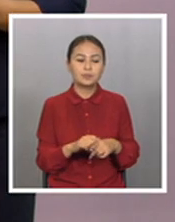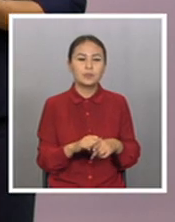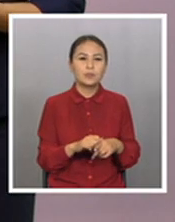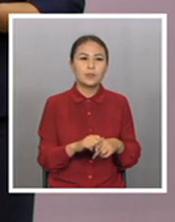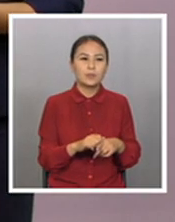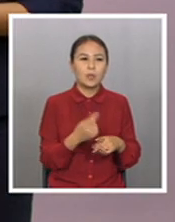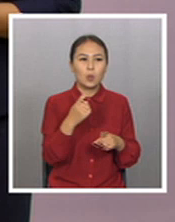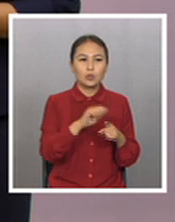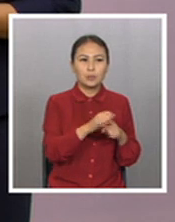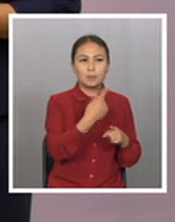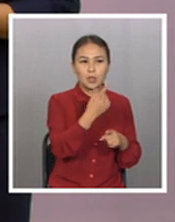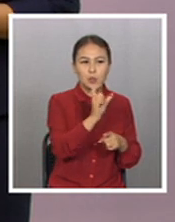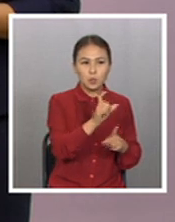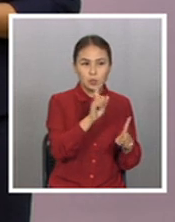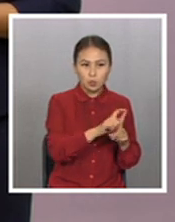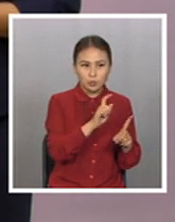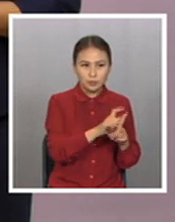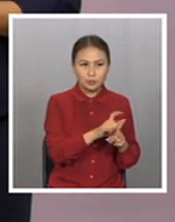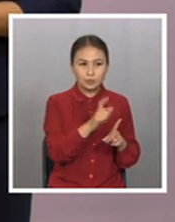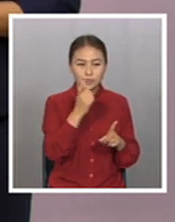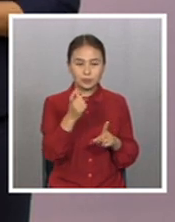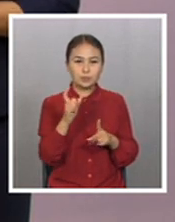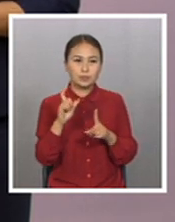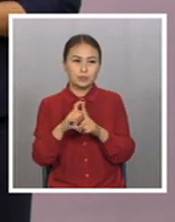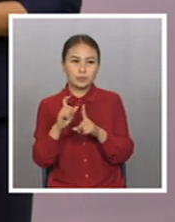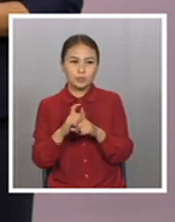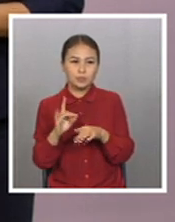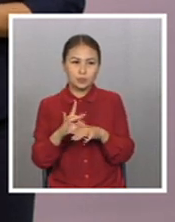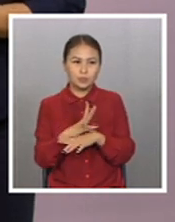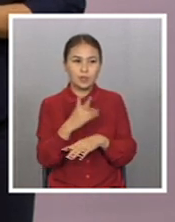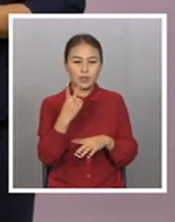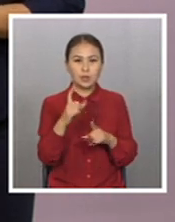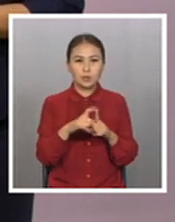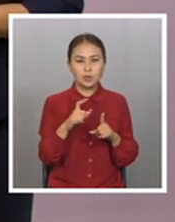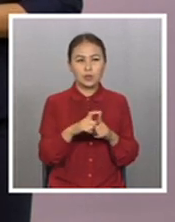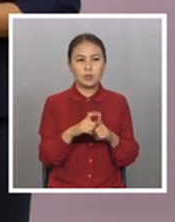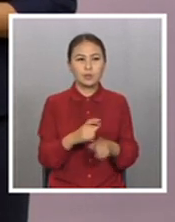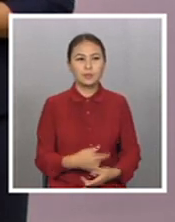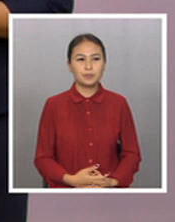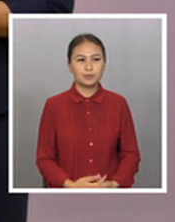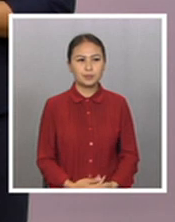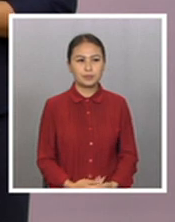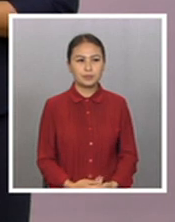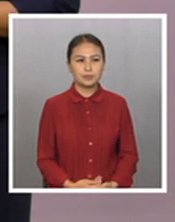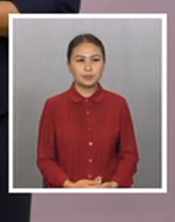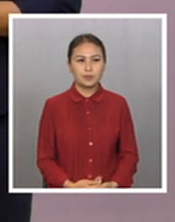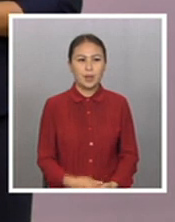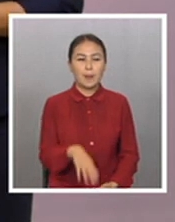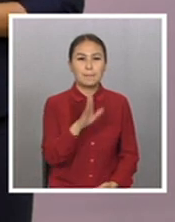Өшіргіш бір сөз, ал өшіргіш пен өшіру екі сөзден тұр екен.